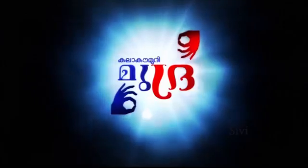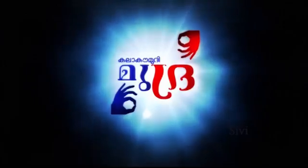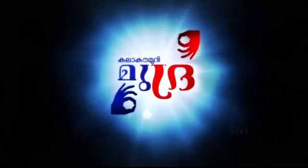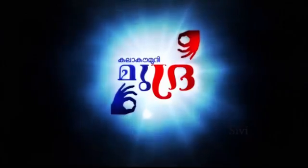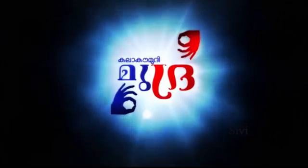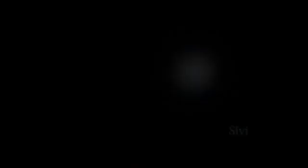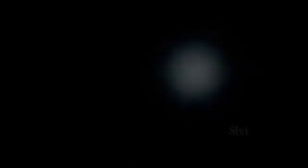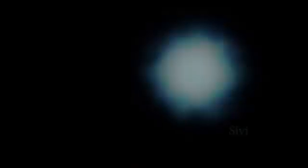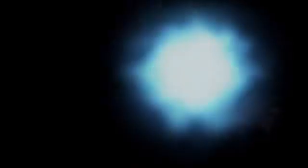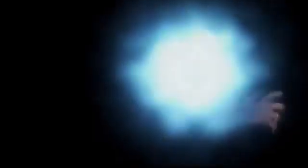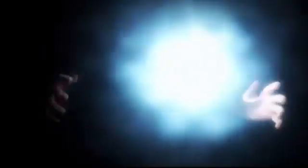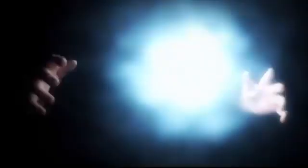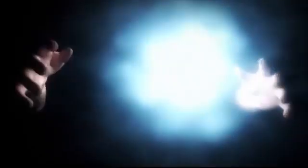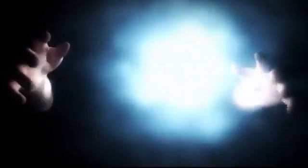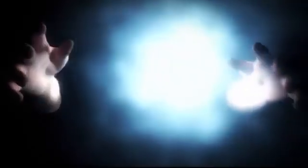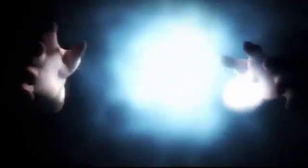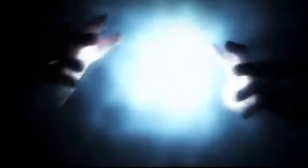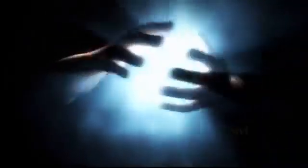എല്ലാ ജില്ലകളിലും